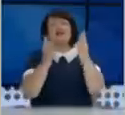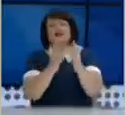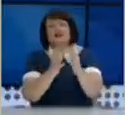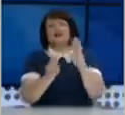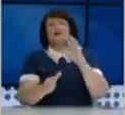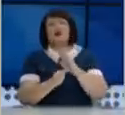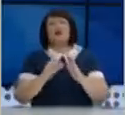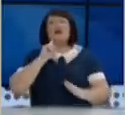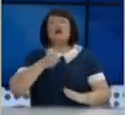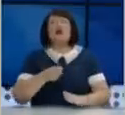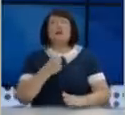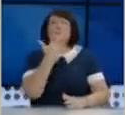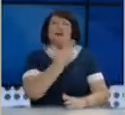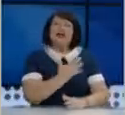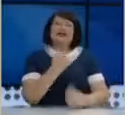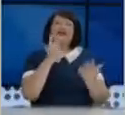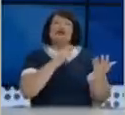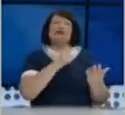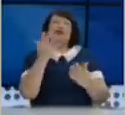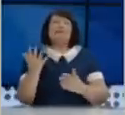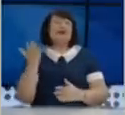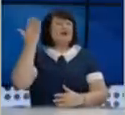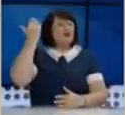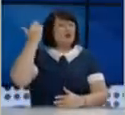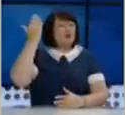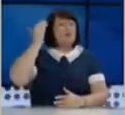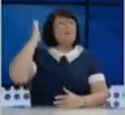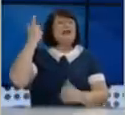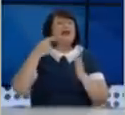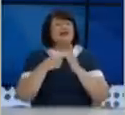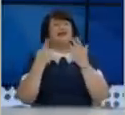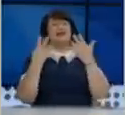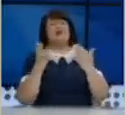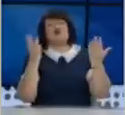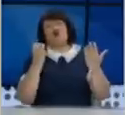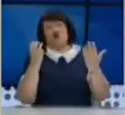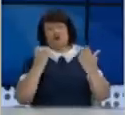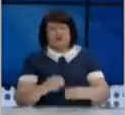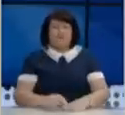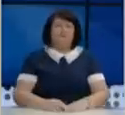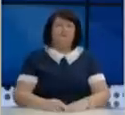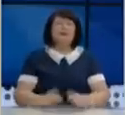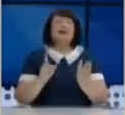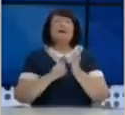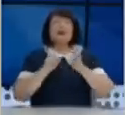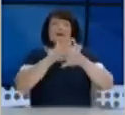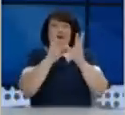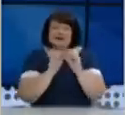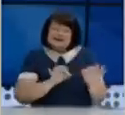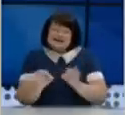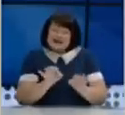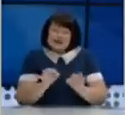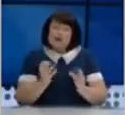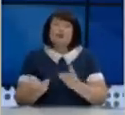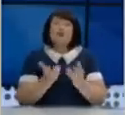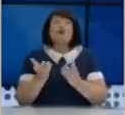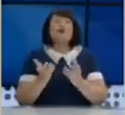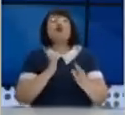Διάταγμα 575 ισχύει από το 1980. Επιπλέον απαιτείται η εκπόνηση ολοκληρωμένων σχεδίων προστασίας